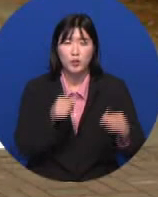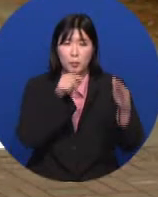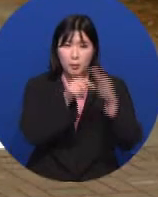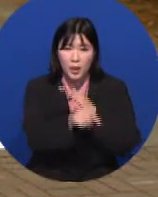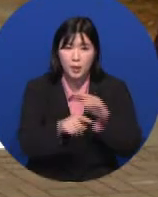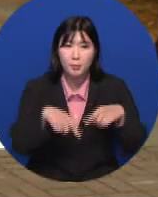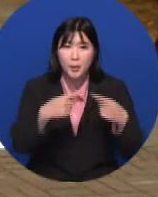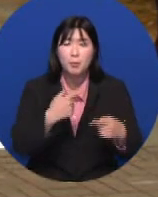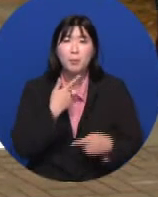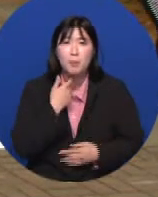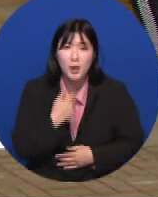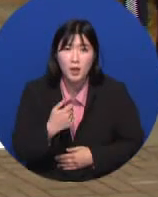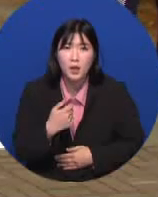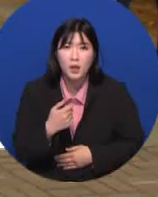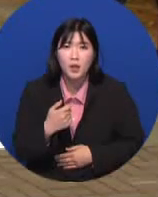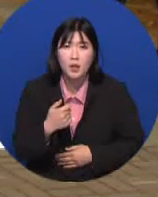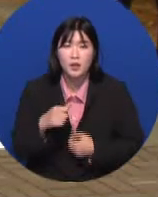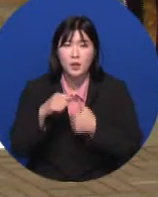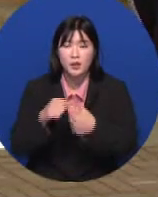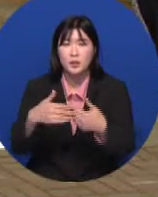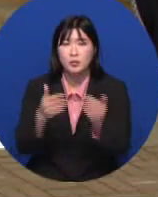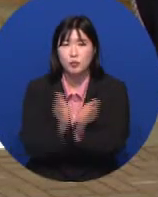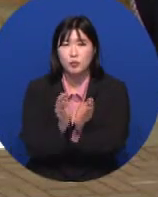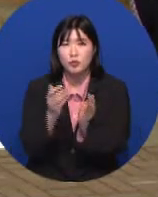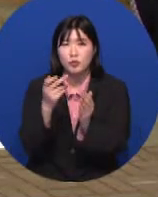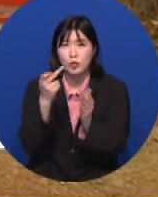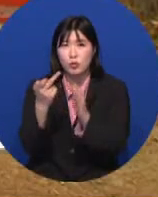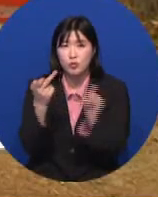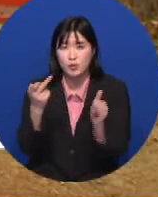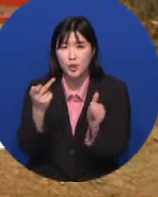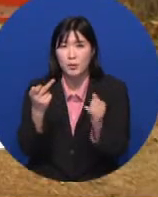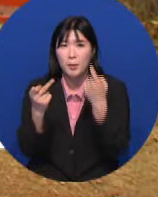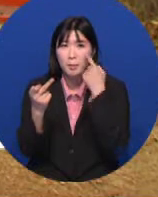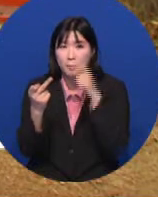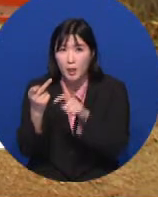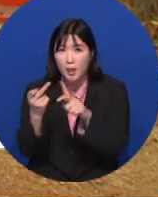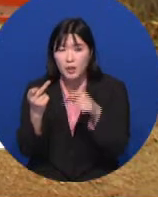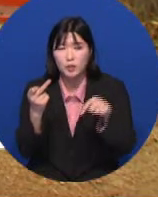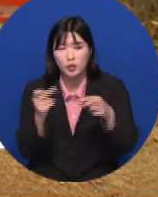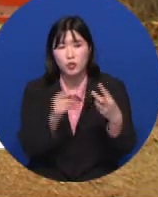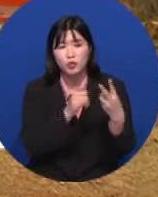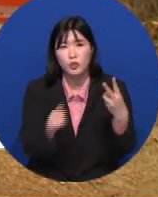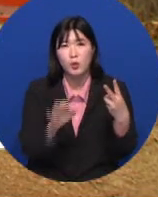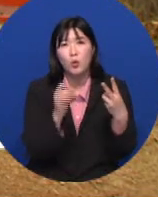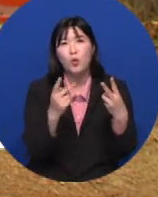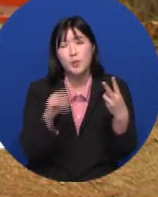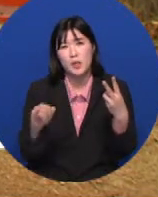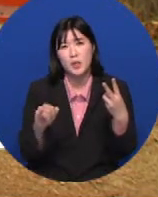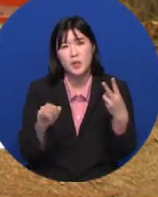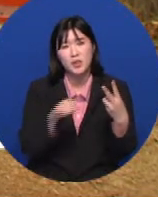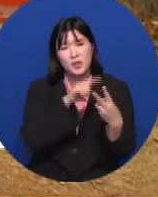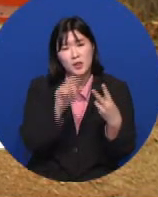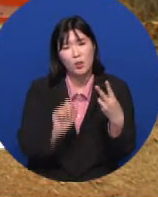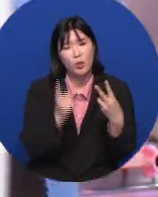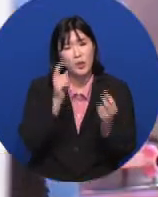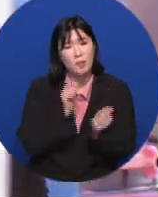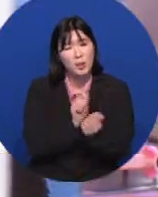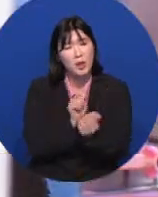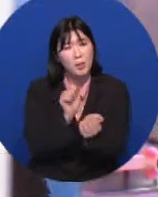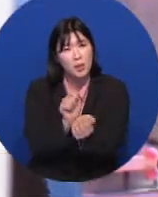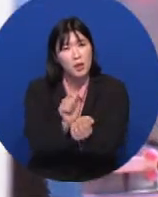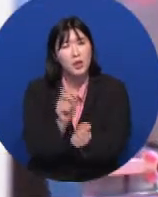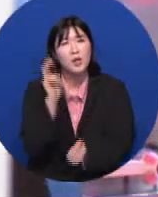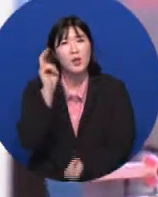레슬링 부 12명이 확진 됐으며 이 중 2명이 오미 그런 으로 확인됐고 이들을 중심으로 변이